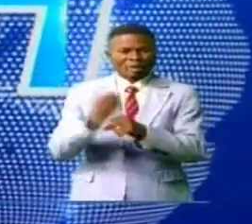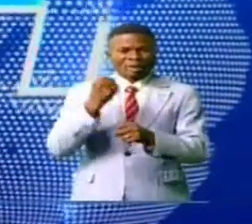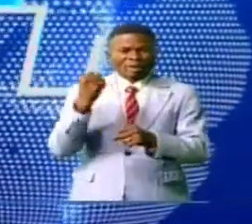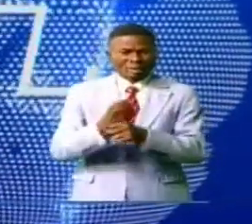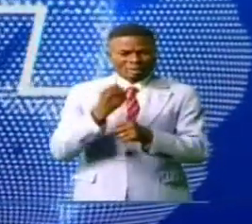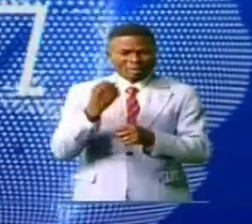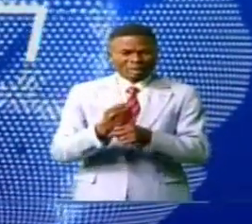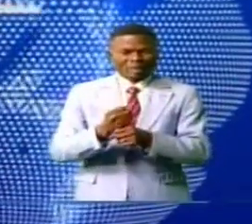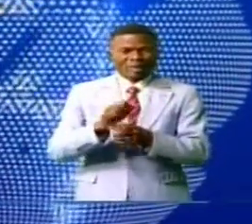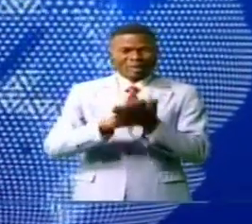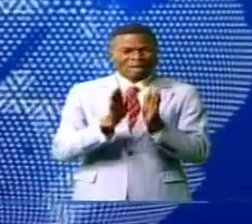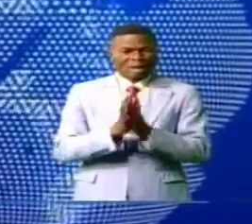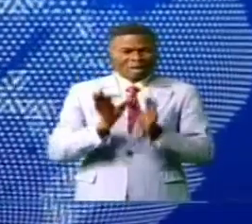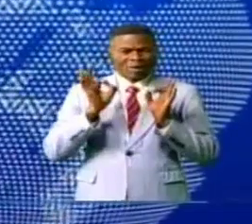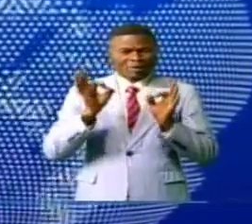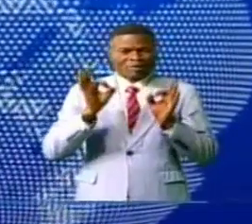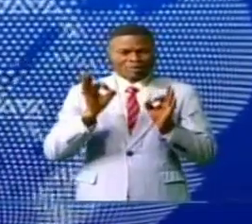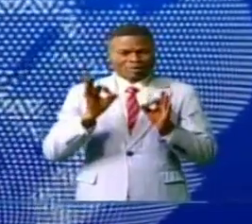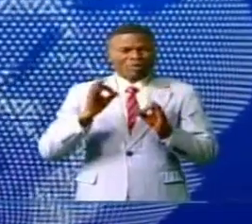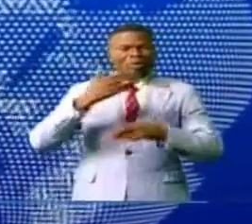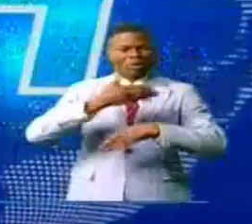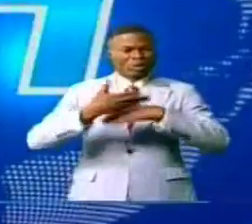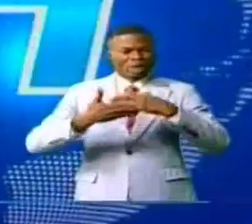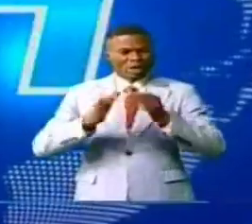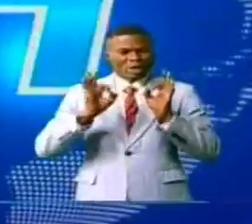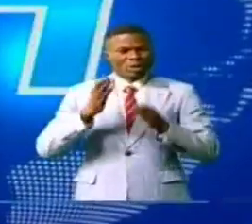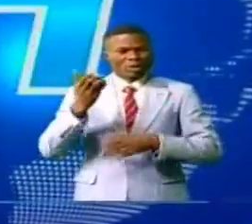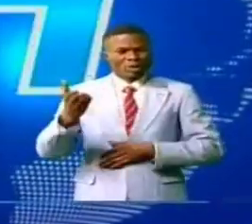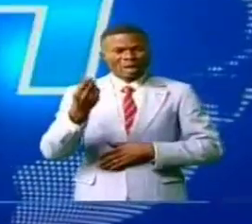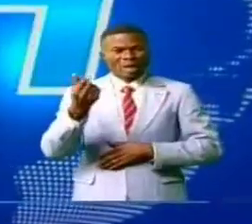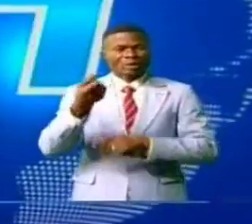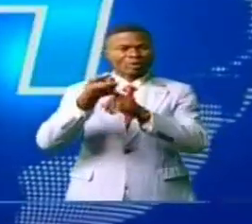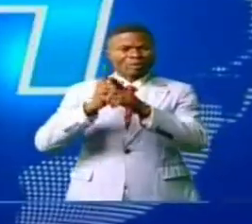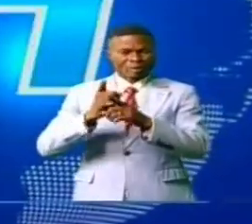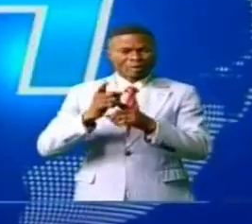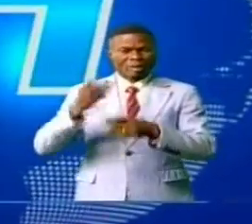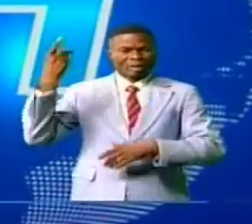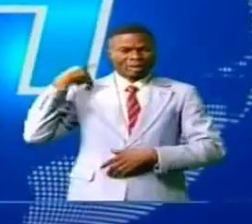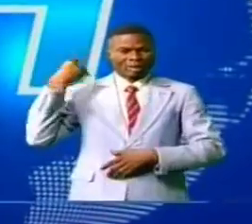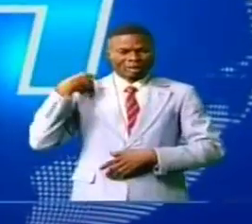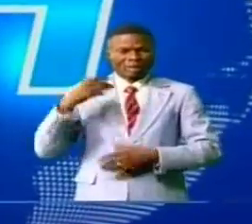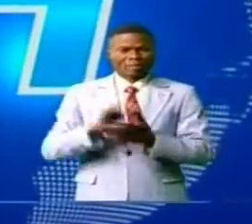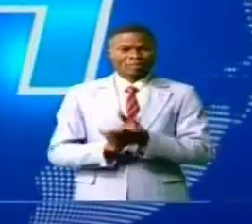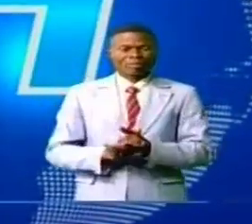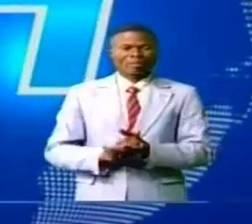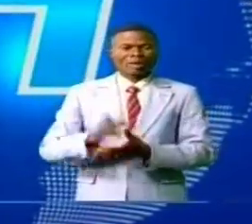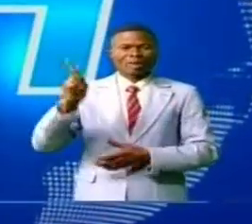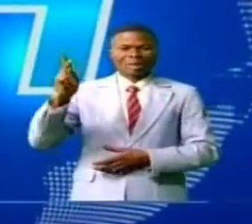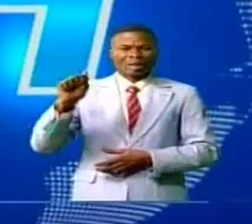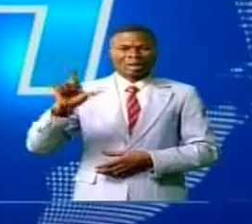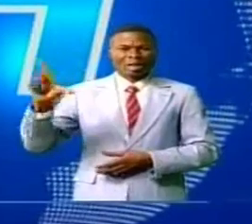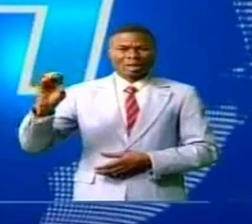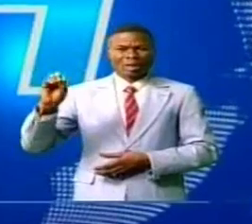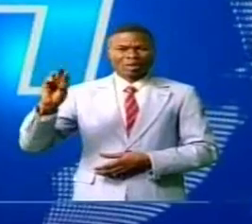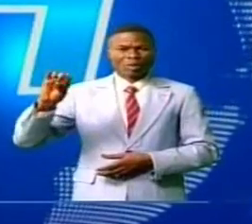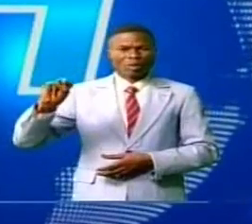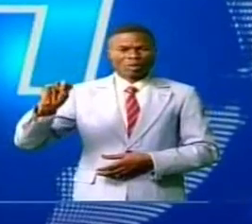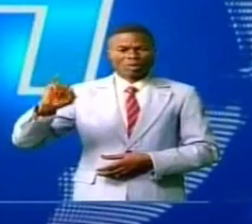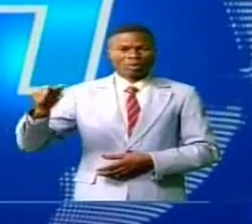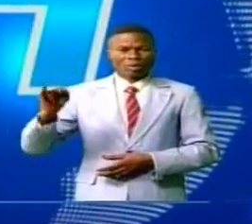de modernisation et de réhabilitation financés par l'honorable Ogi Kalonji, une